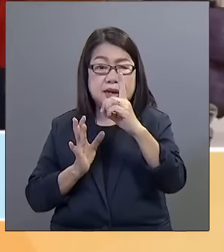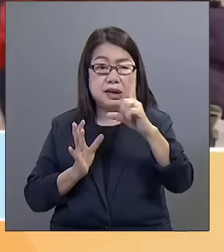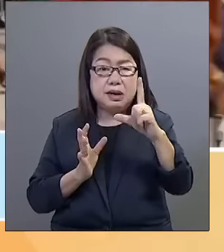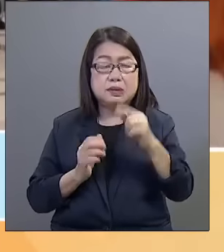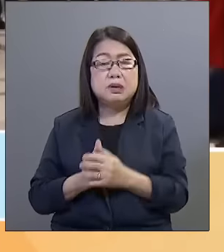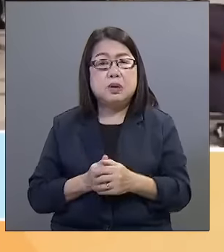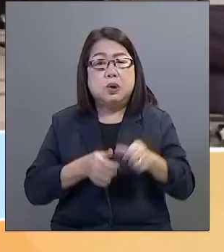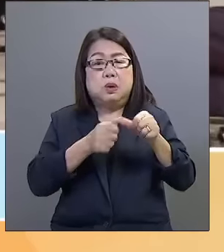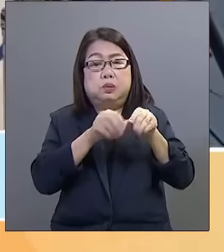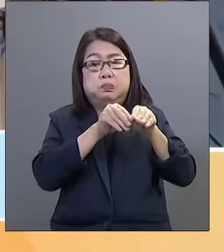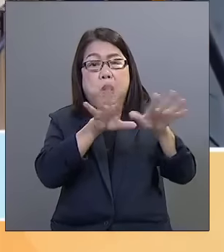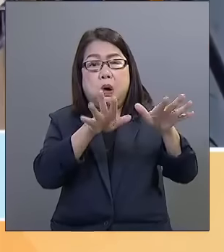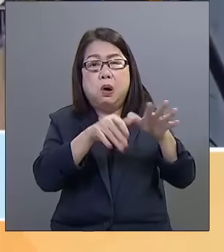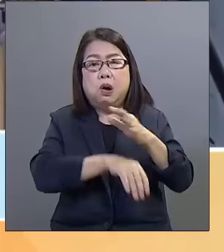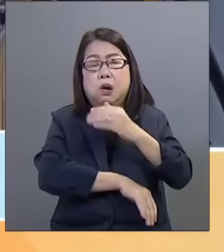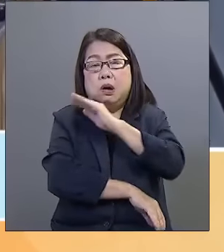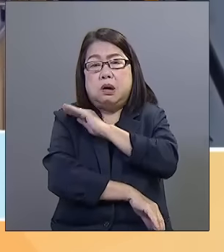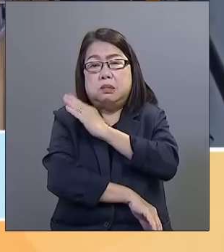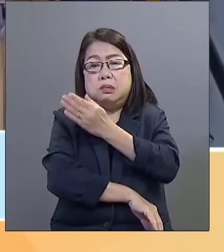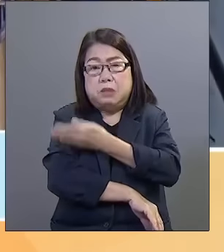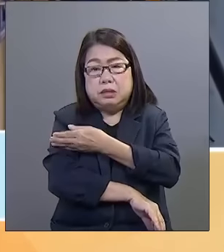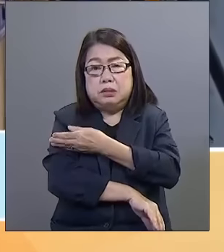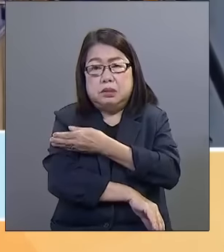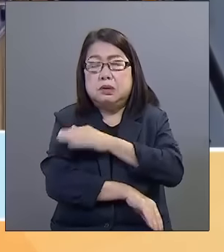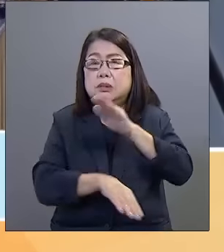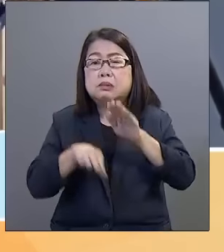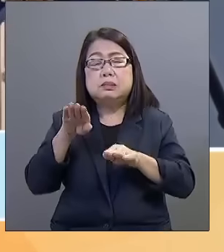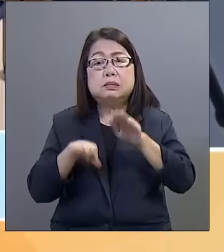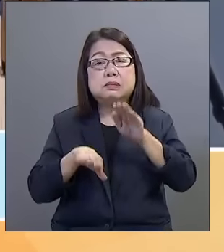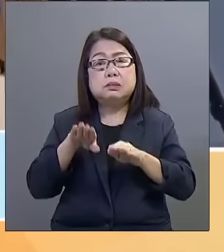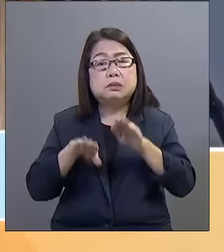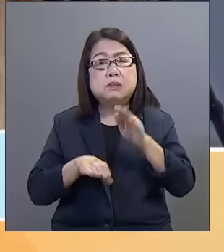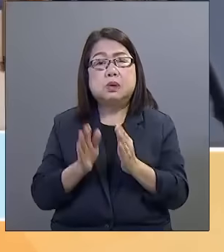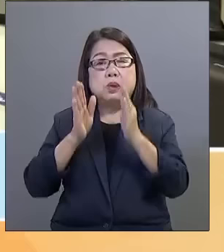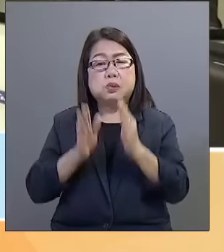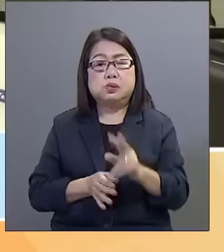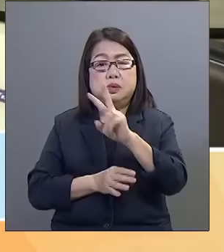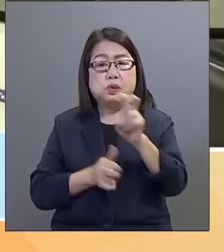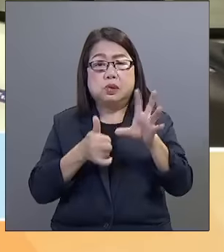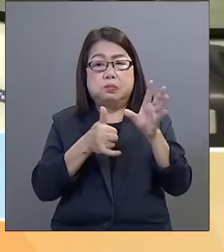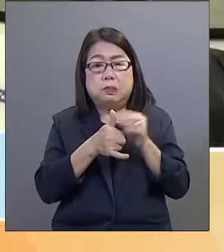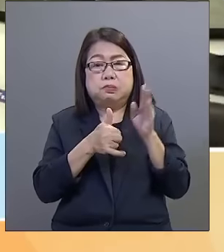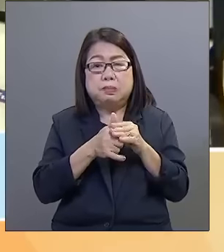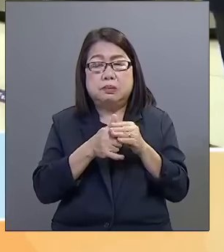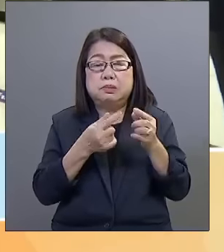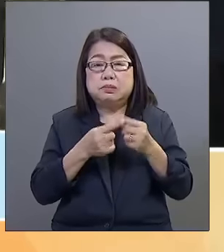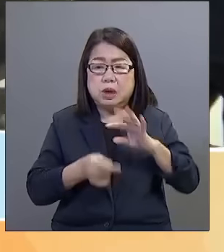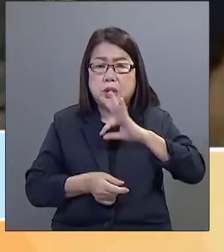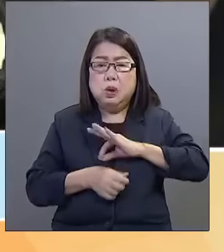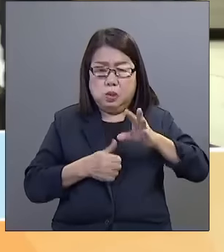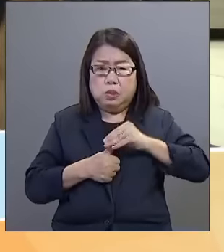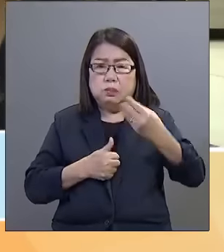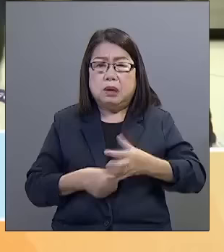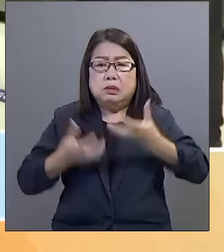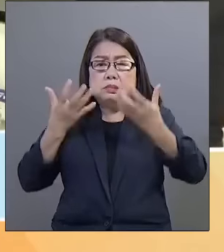ฟิลิปปินส์นะครับอยู่ประมาณเกือบ200รายแต่ปรากฏว่าอาการไม่ได้รุนแรงฮะแ